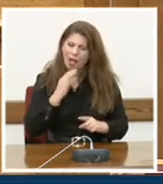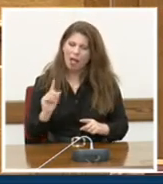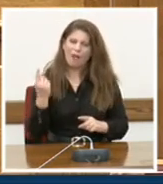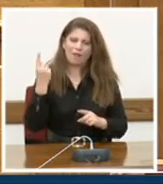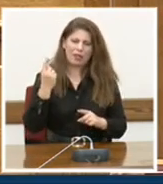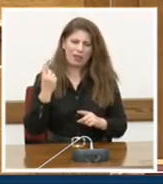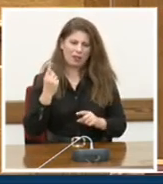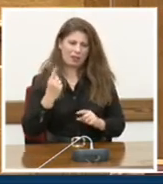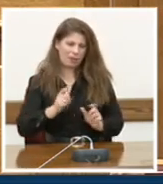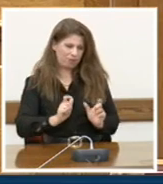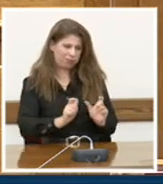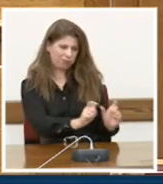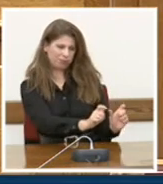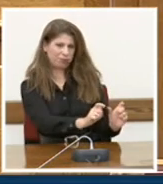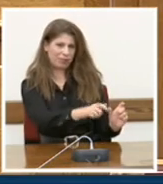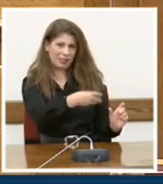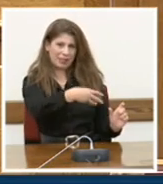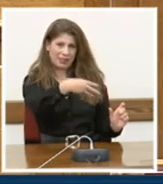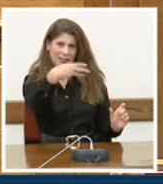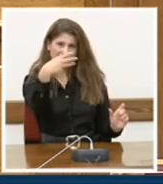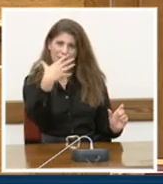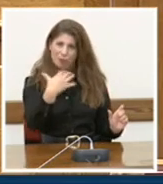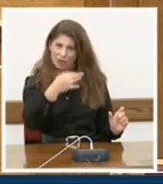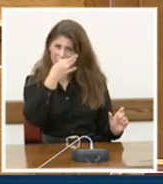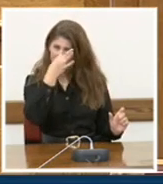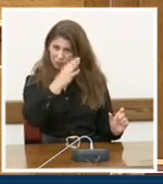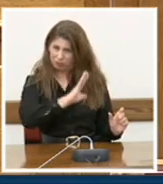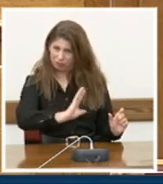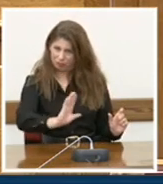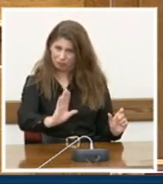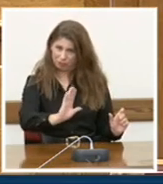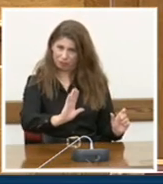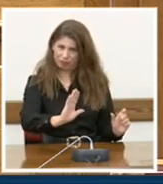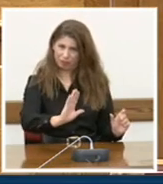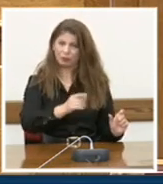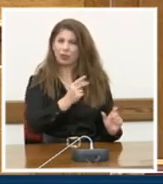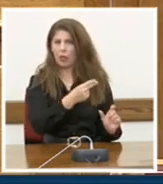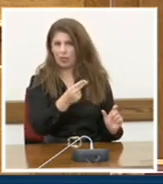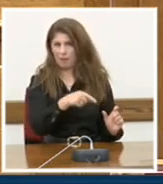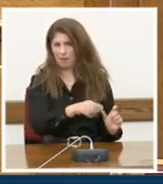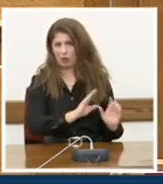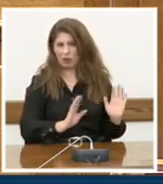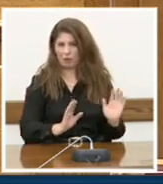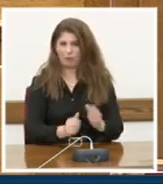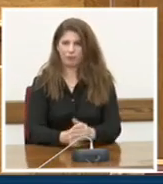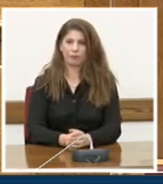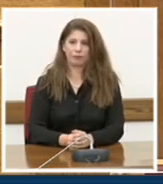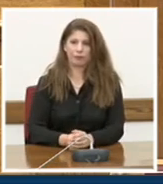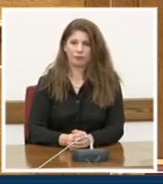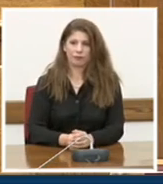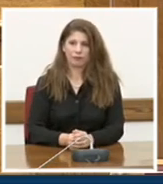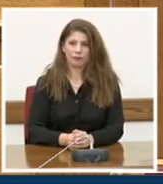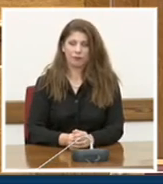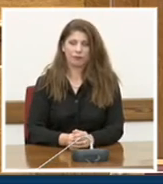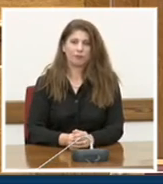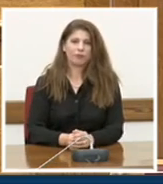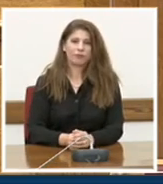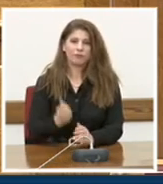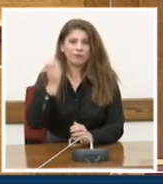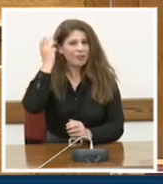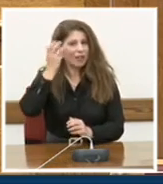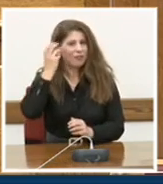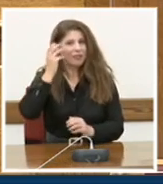το ΣΥΡΙΖΑ, που έχει λερωμένη όμως έτσι κι αλλιώς τη φωλιά του. Φαντάζομαι ότι δεν έχετε